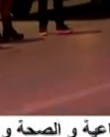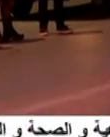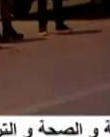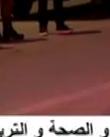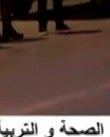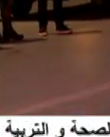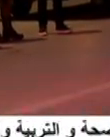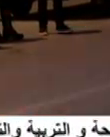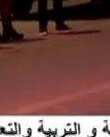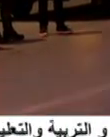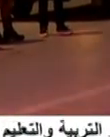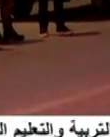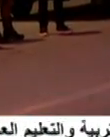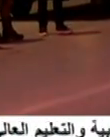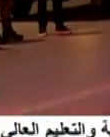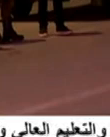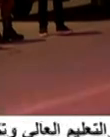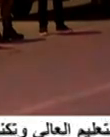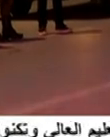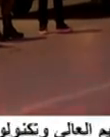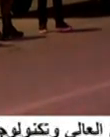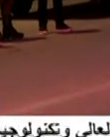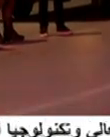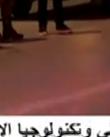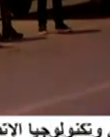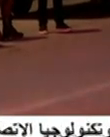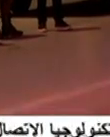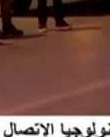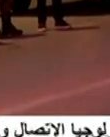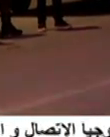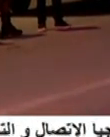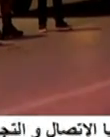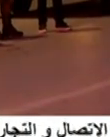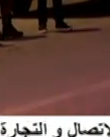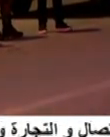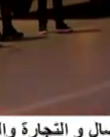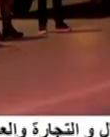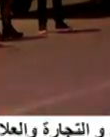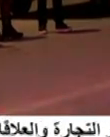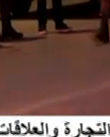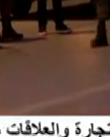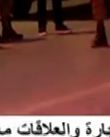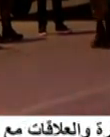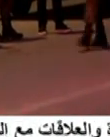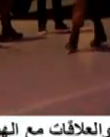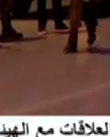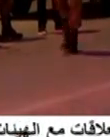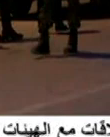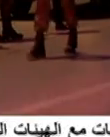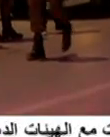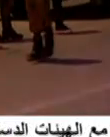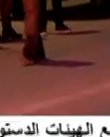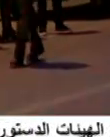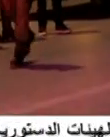فيها منذ قليل بصور أخونا وصديقنا نور الدين العزلوك في الشوارع الرئيسية والطرقات والأحياء والحوم هنا في ولاية تطاوين